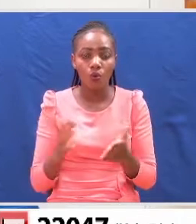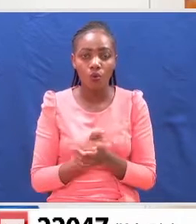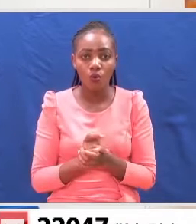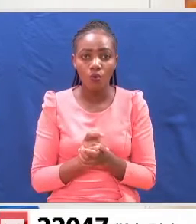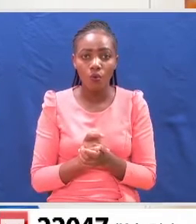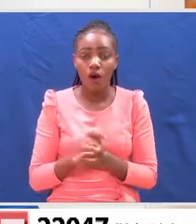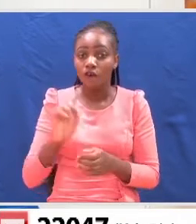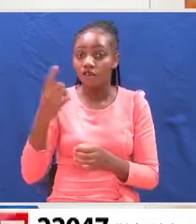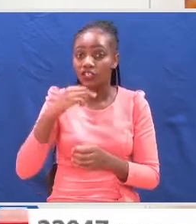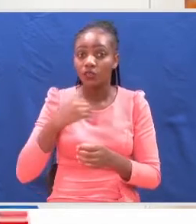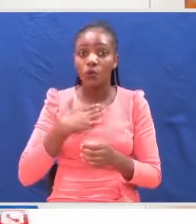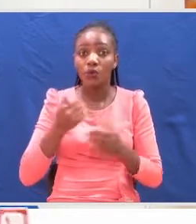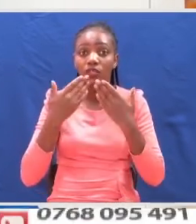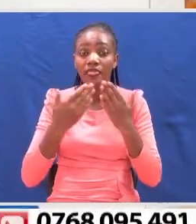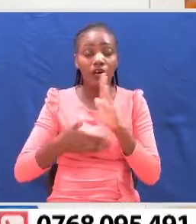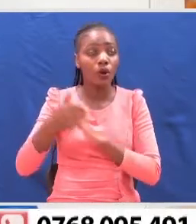Kwanza tunashukuru Mungu kwamba